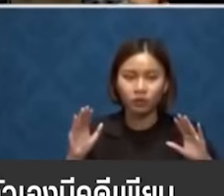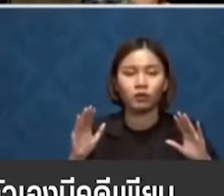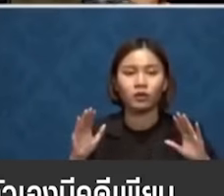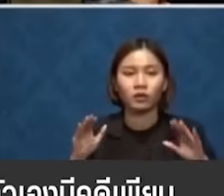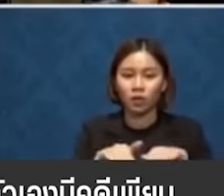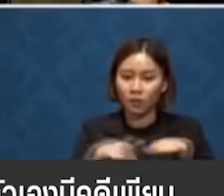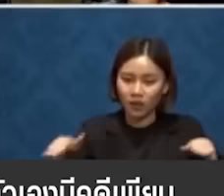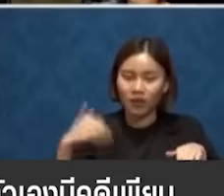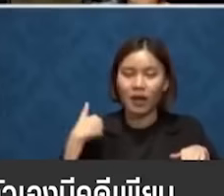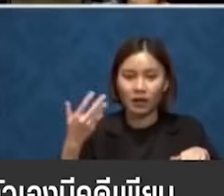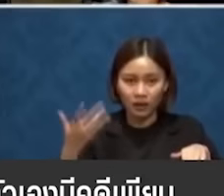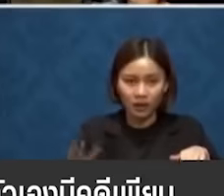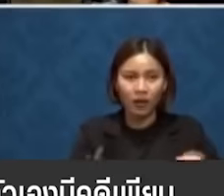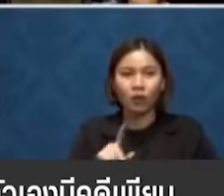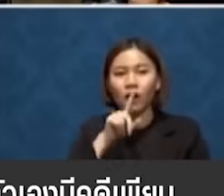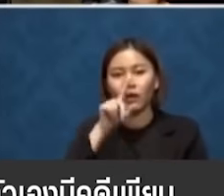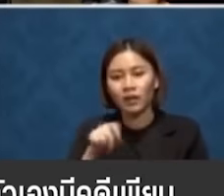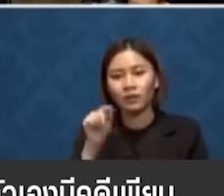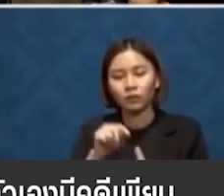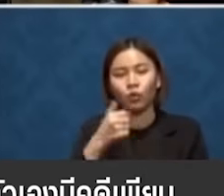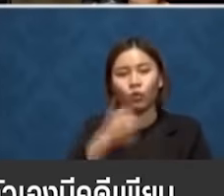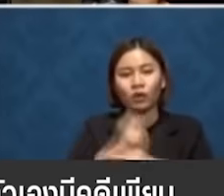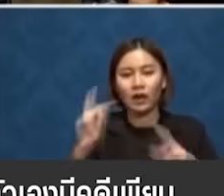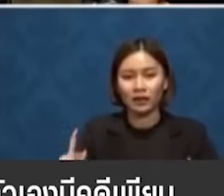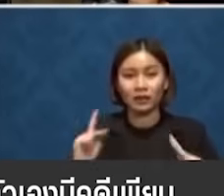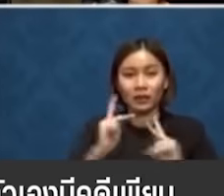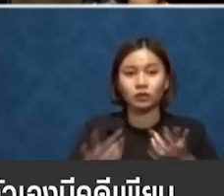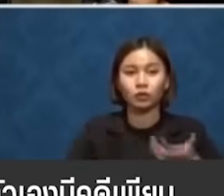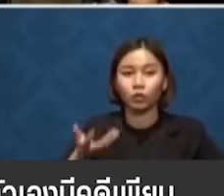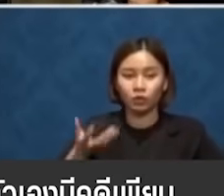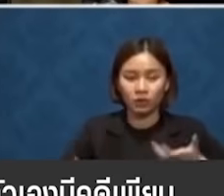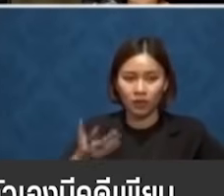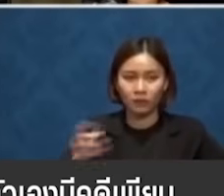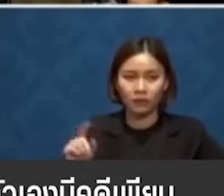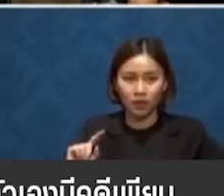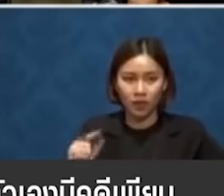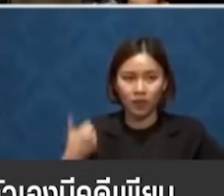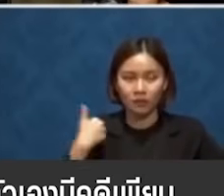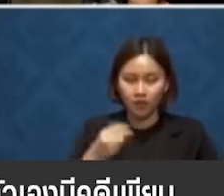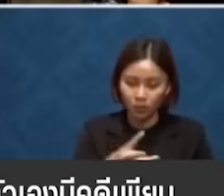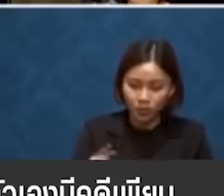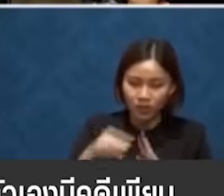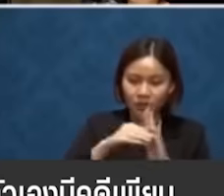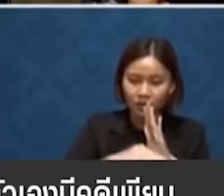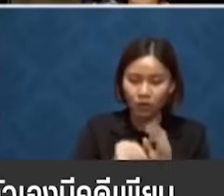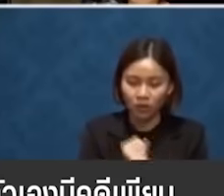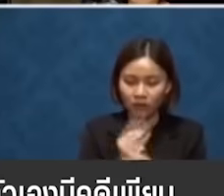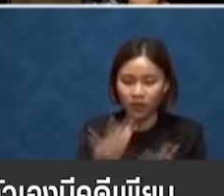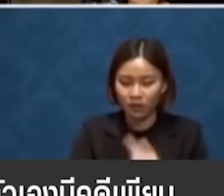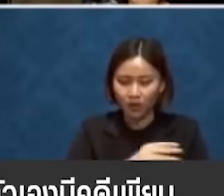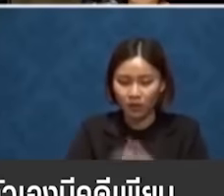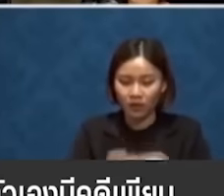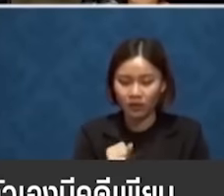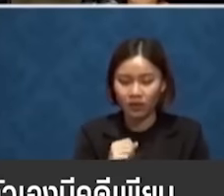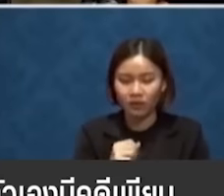สต์ความเมื่อปี563พาดพิงการใช้เงินภาษีของพระมหากษัตริย์และพระราชินีคดี112จากการทำป้ายไว